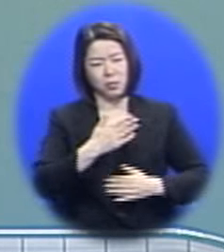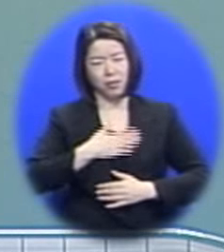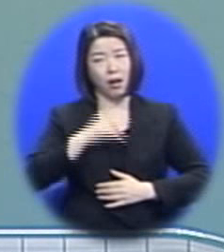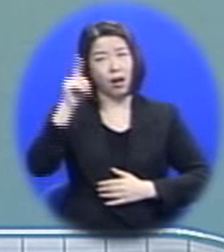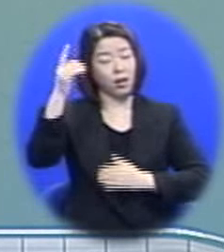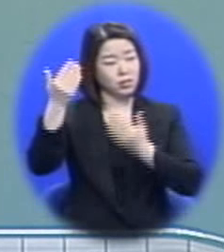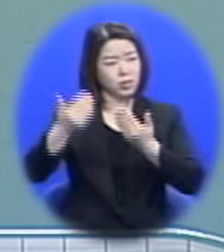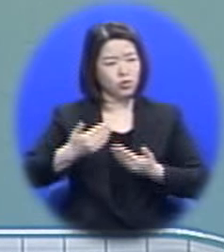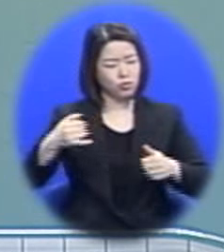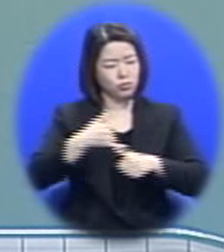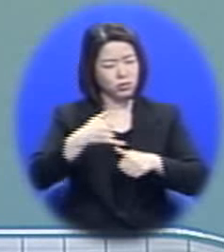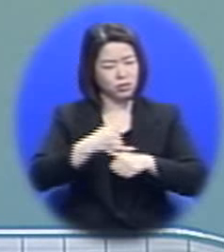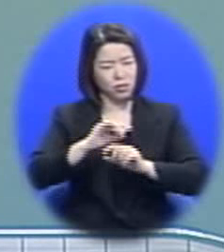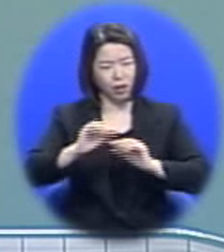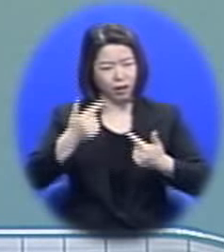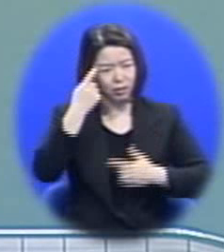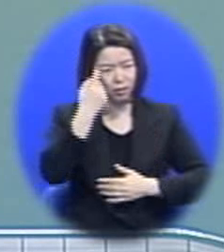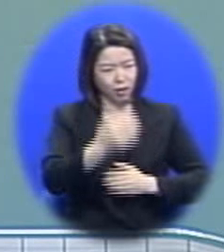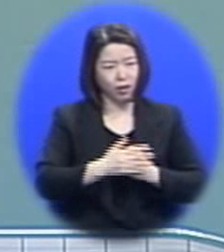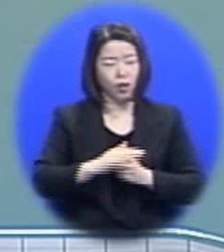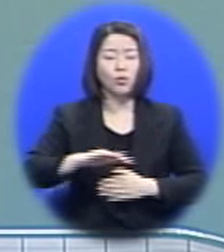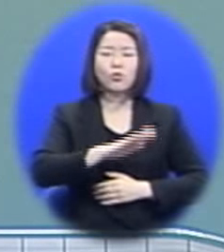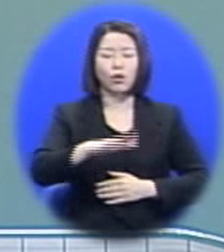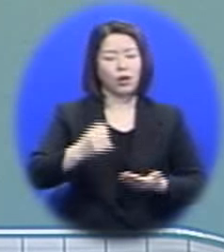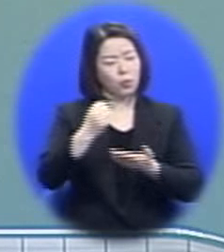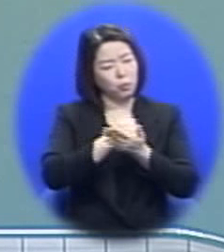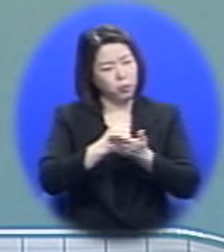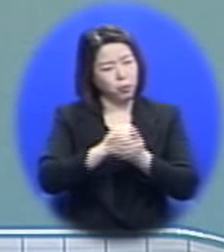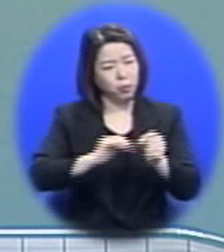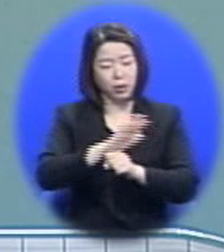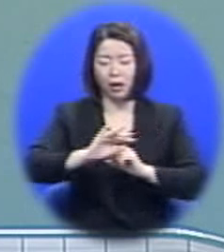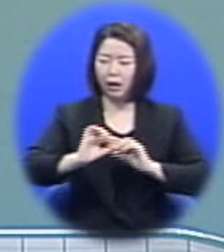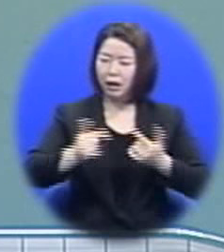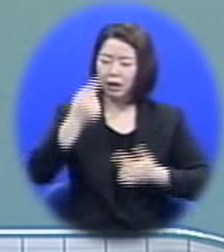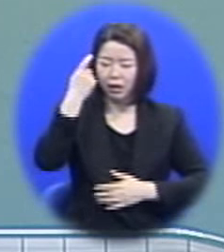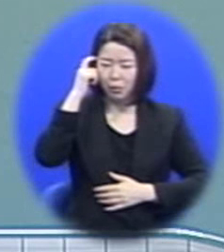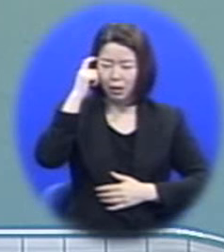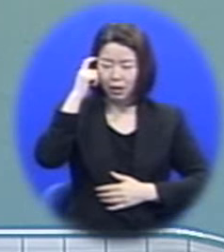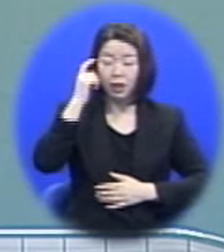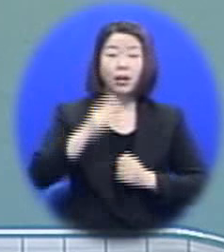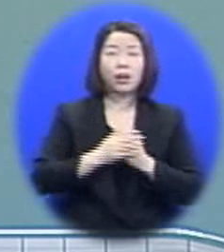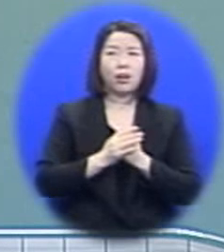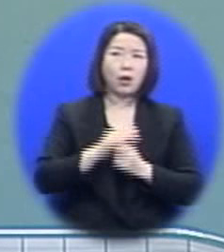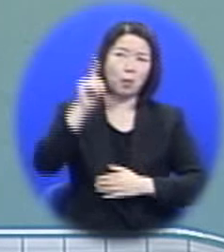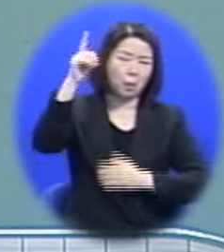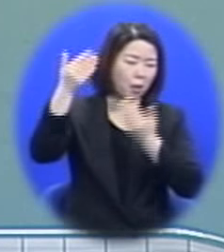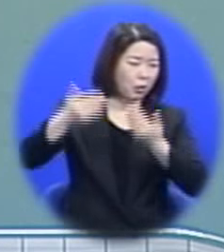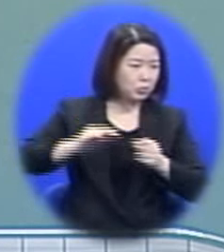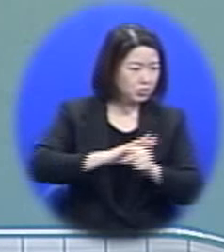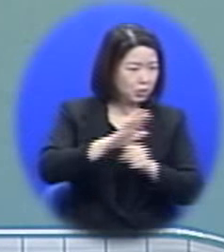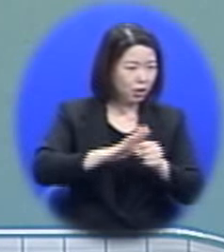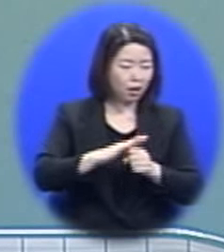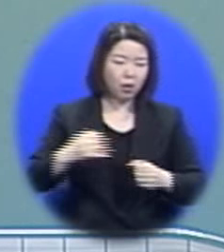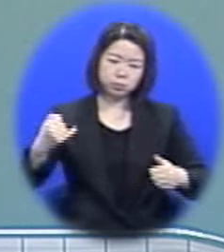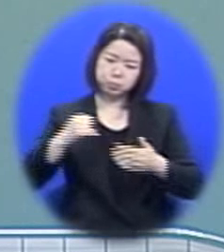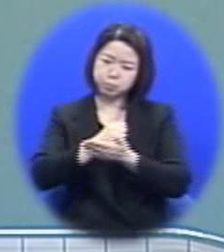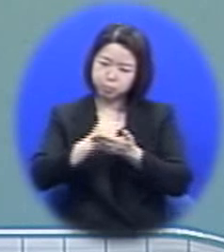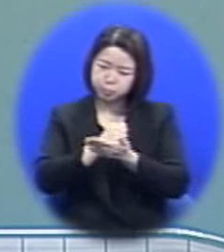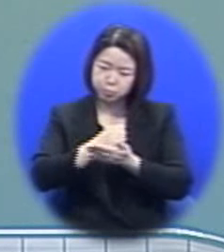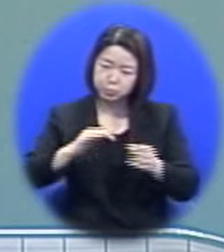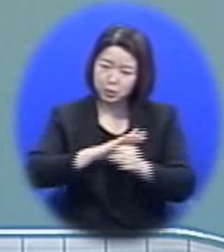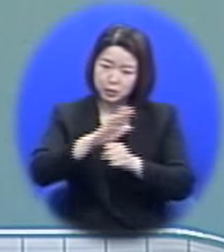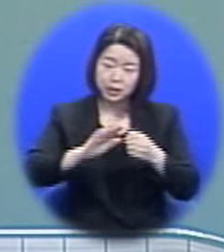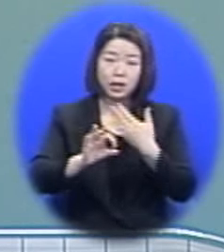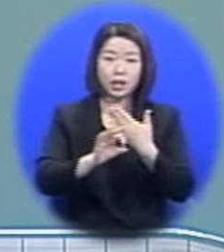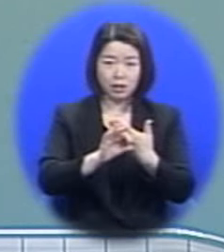보다. 우리는 운명적인 사랑은 아닌가 봐. 천생 연분 운명적인 사랑이라면 이렇게